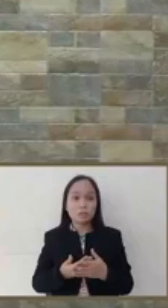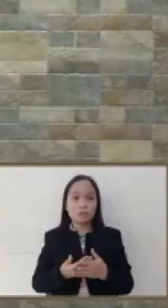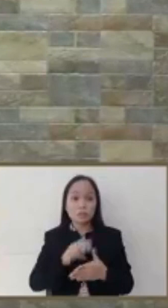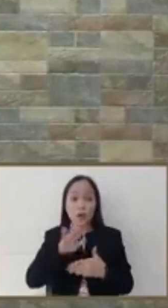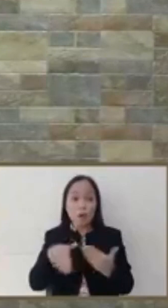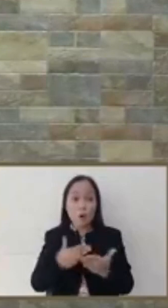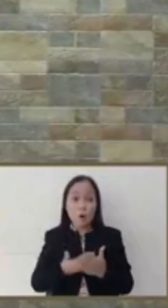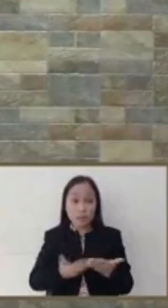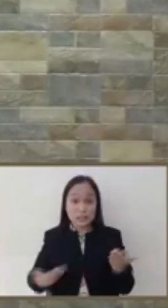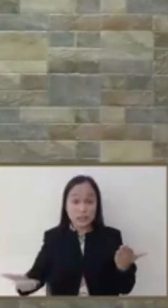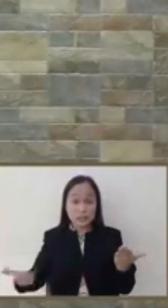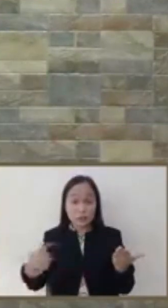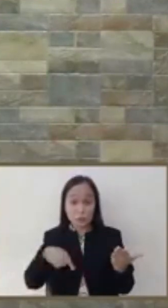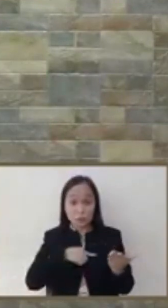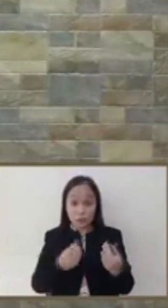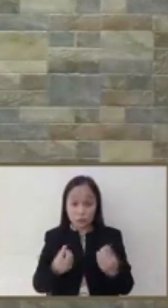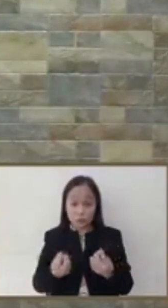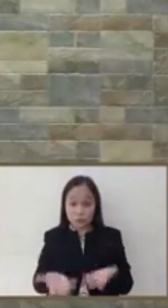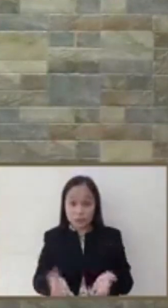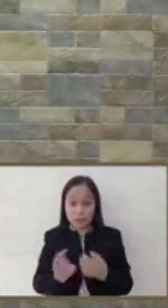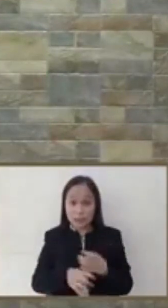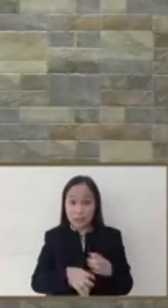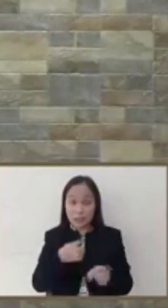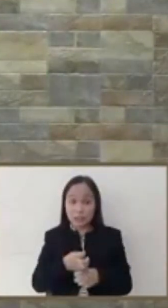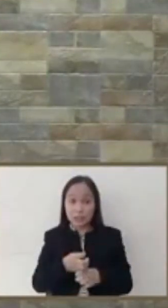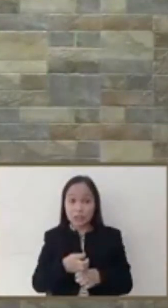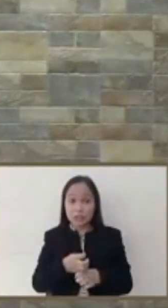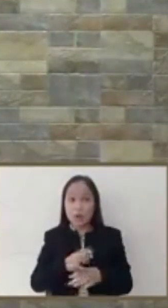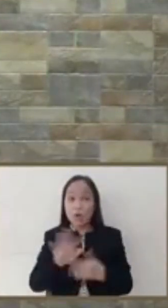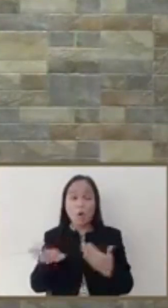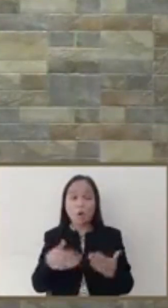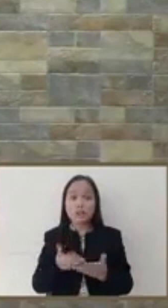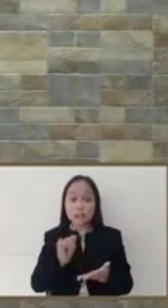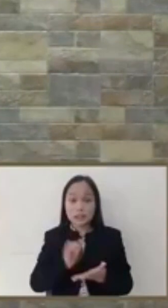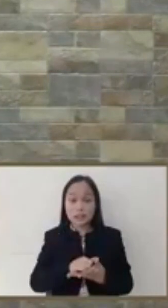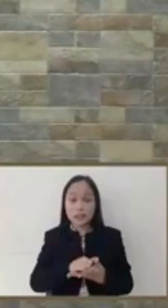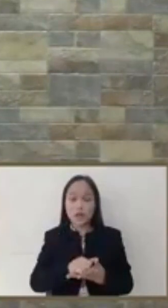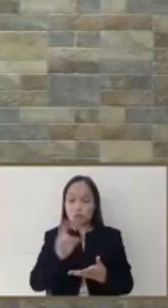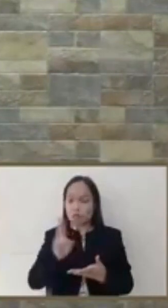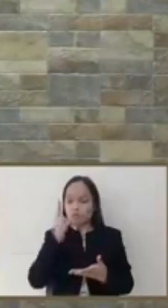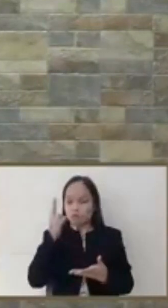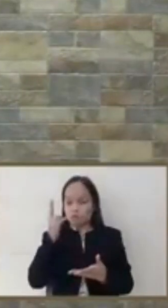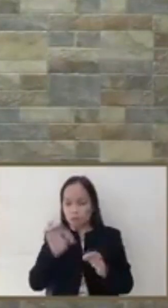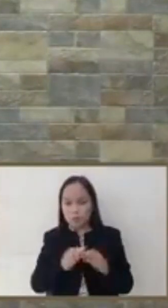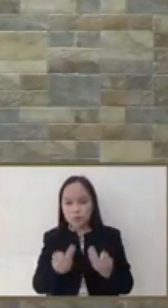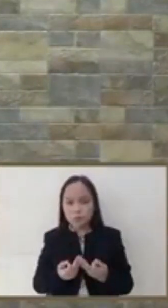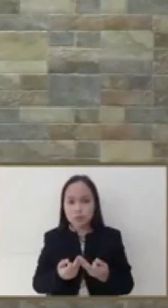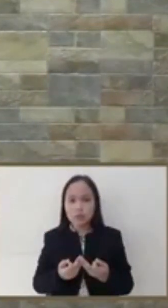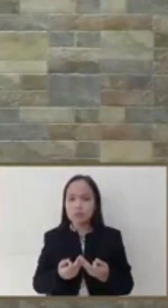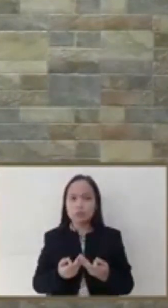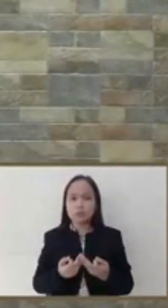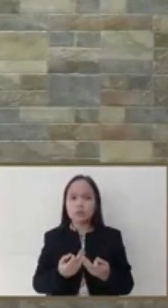Lahat ng mga bagay na may kaugnayan dito sa ating lupa, sa lupa na ito, mga kapatid, lahat ng ginagamit ang ating pamilya ay hindi po natin